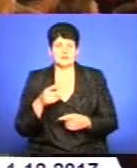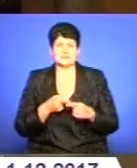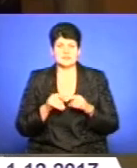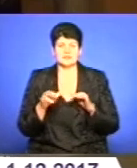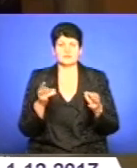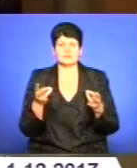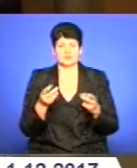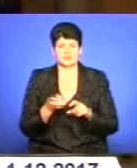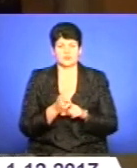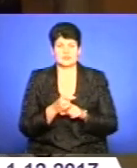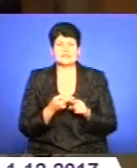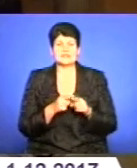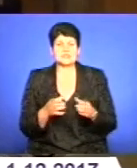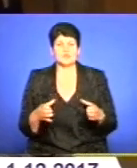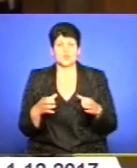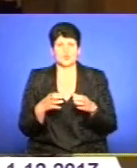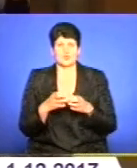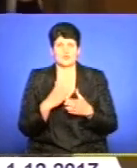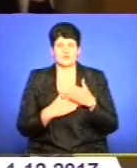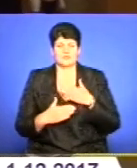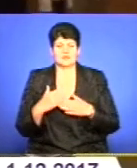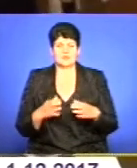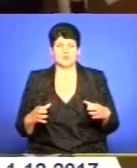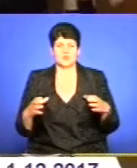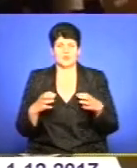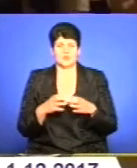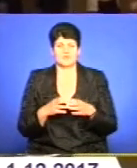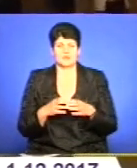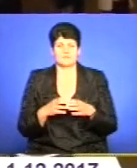потребами. То згуртовує інвалідів, згуртовує